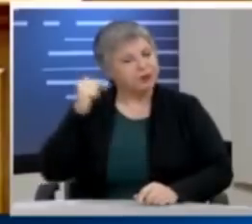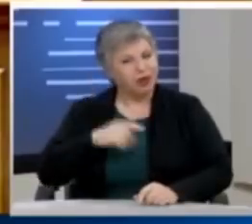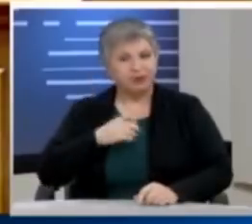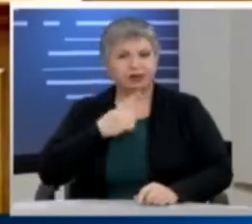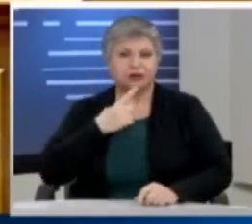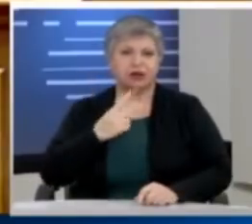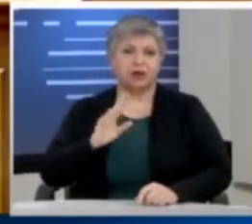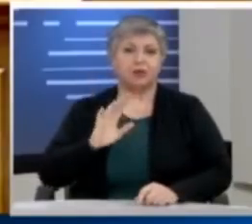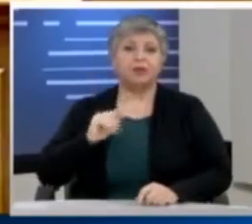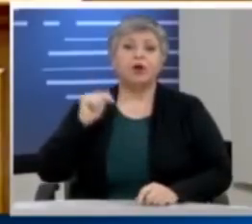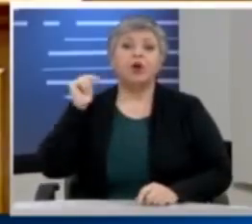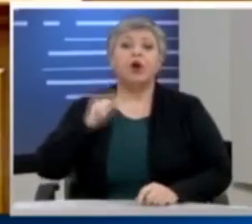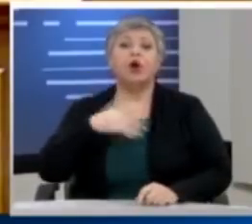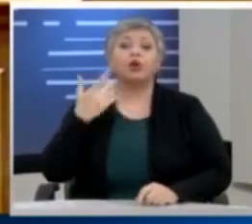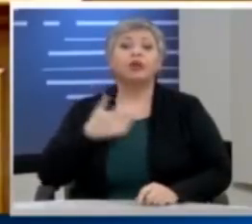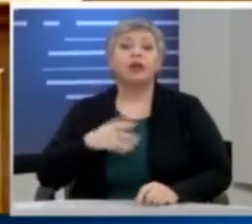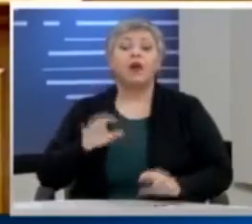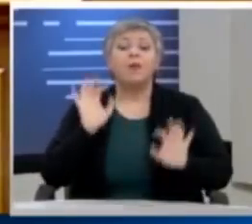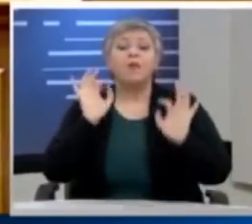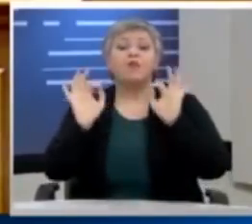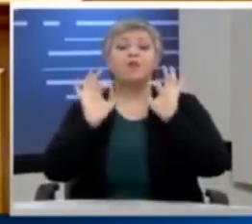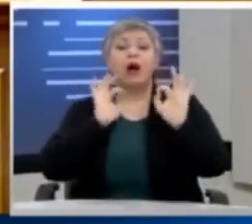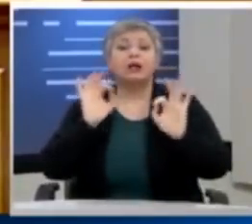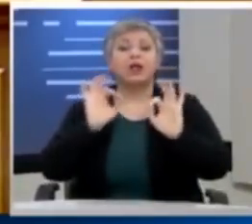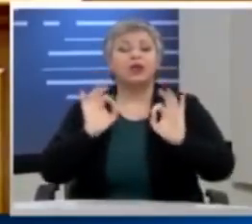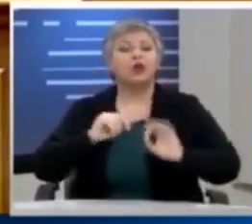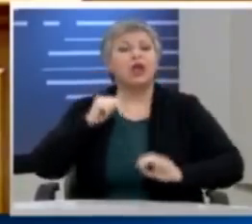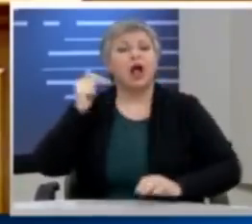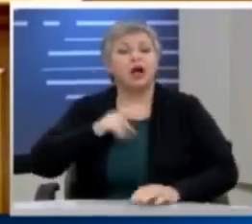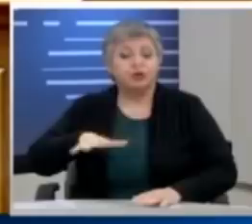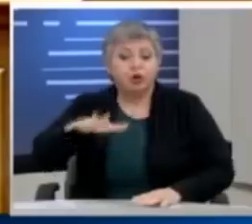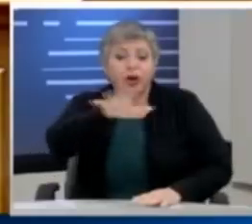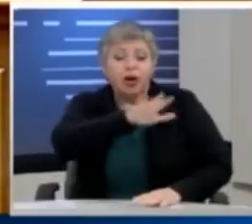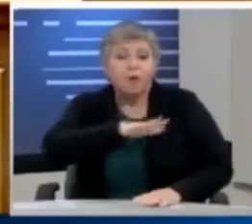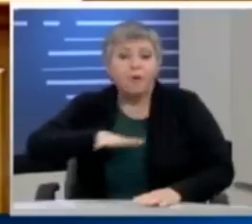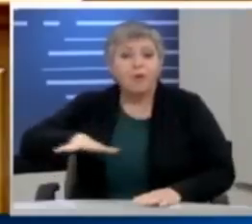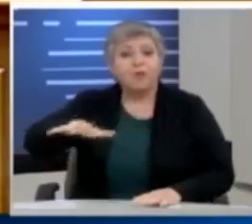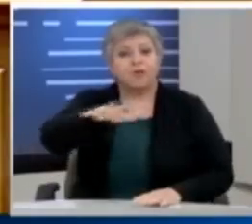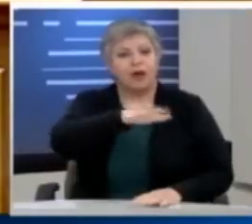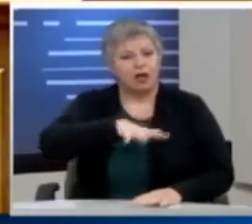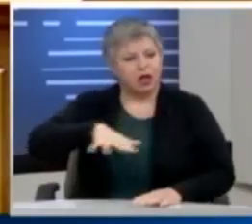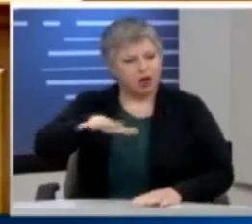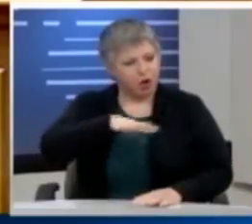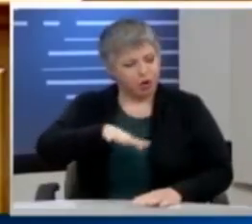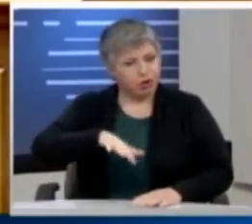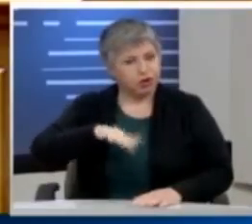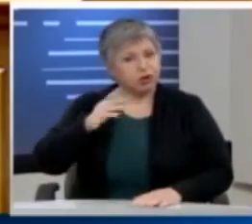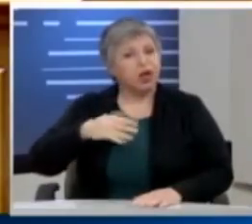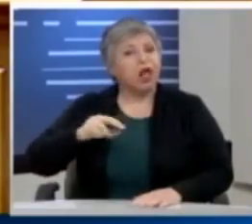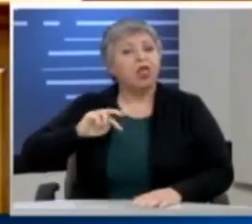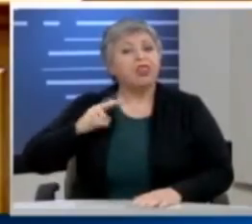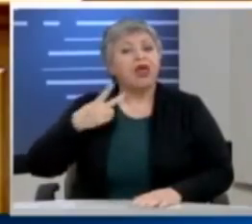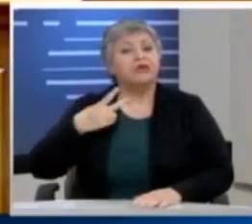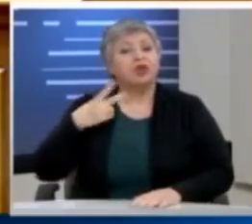αδιαφυσβήτητο γεγονός πως η Μακεδονία είναι ένας ευρύς γεωγραφικός χώρος και μετά τη λήξη του Δεύτερου Βαλκανικού